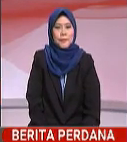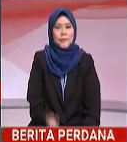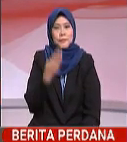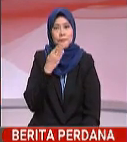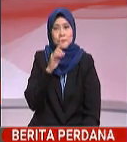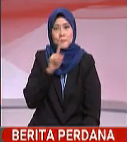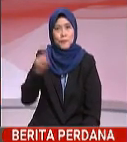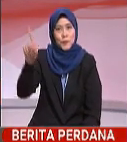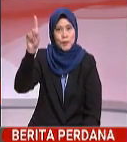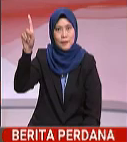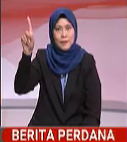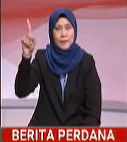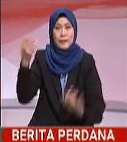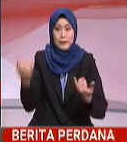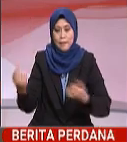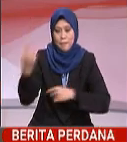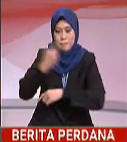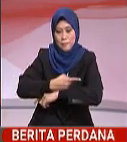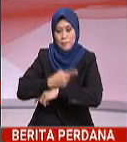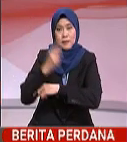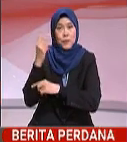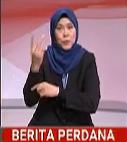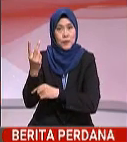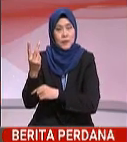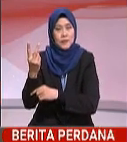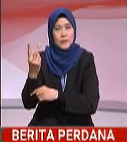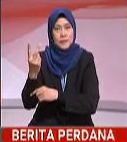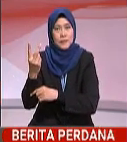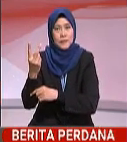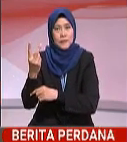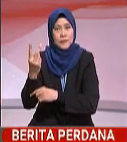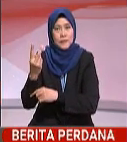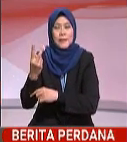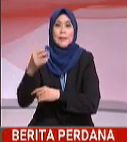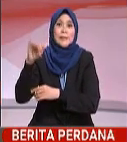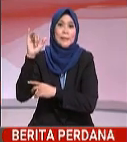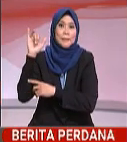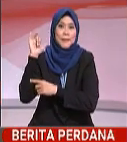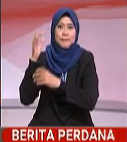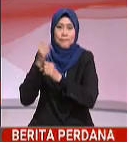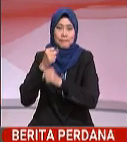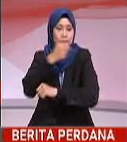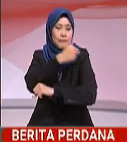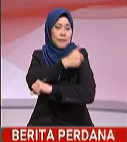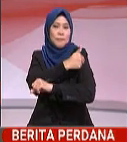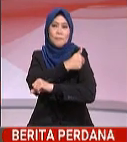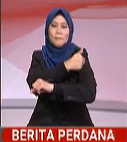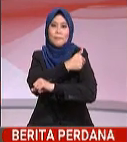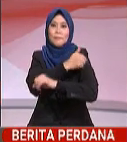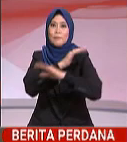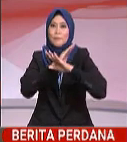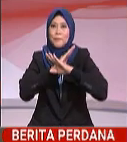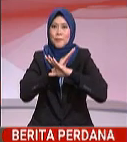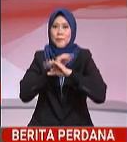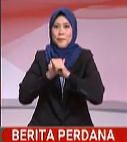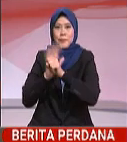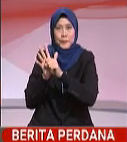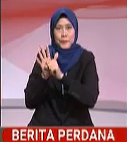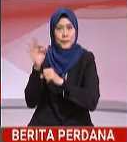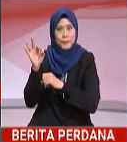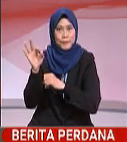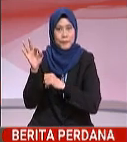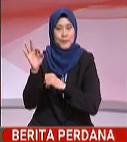Alhamdulillah, saya hari ini hari kedua. Selepas malam saya dapat suntikan vaksin